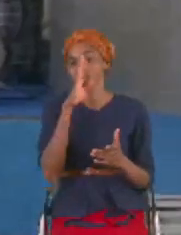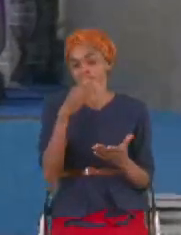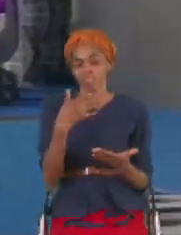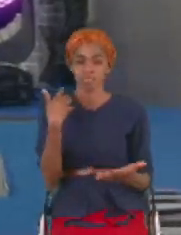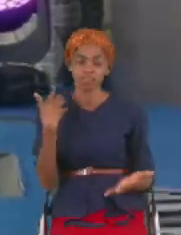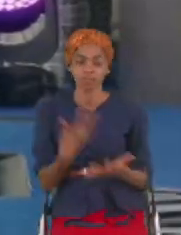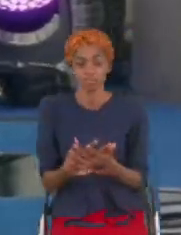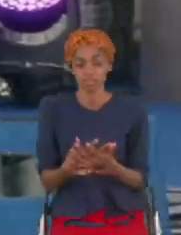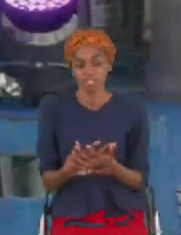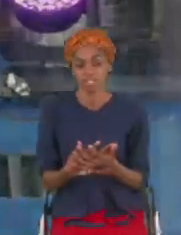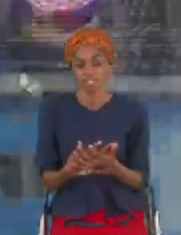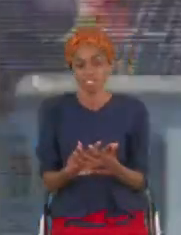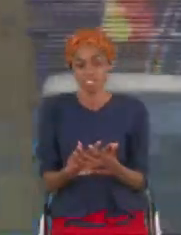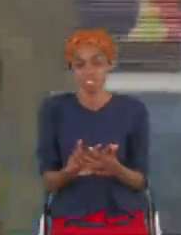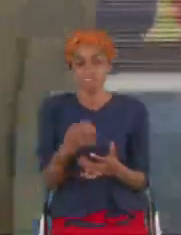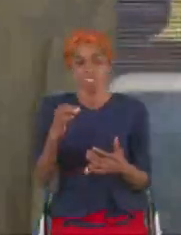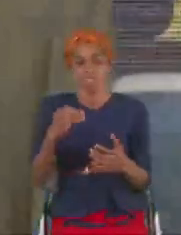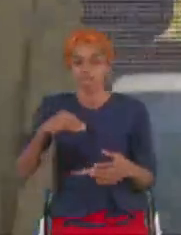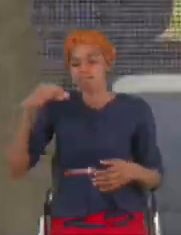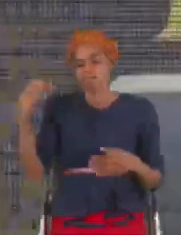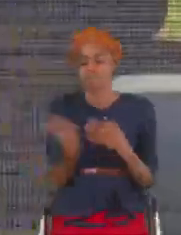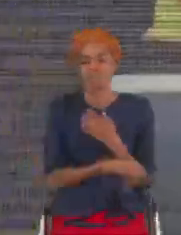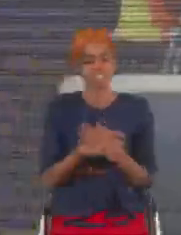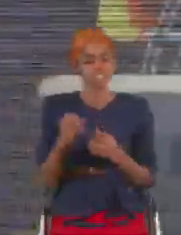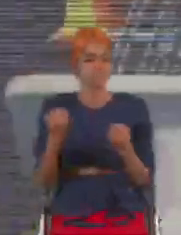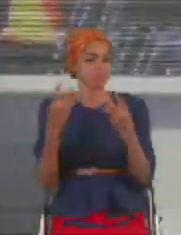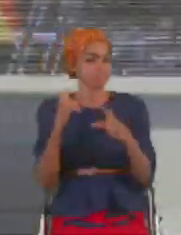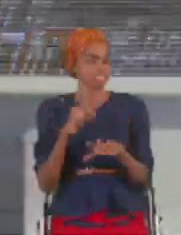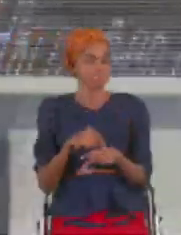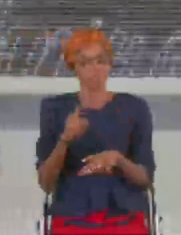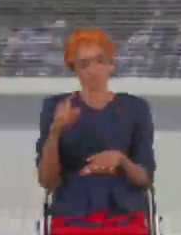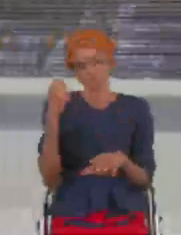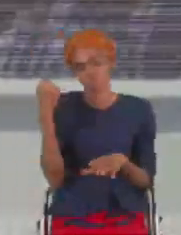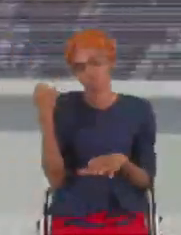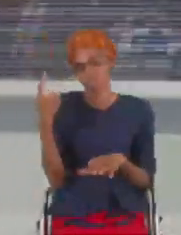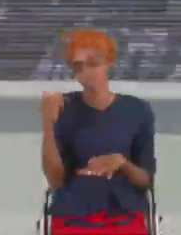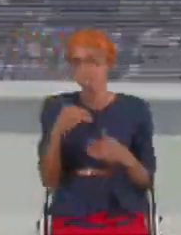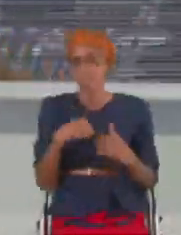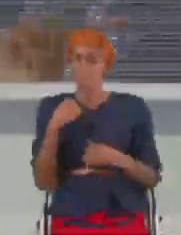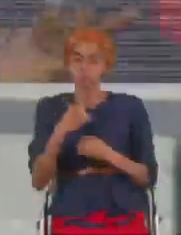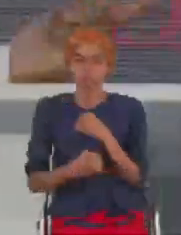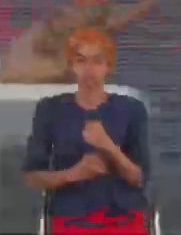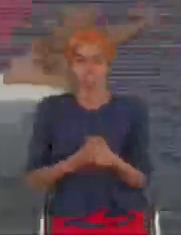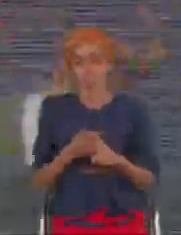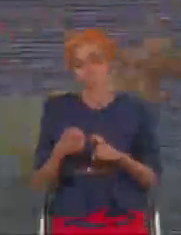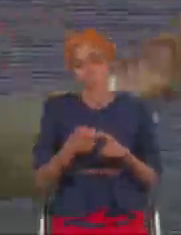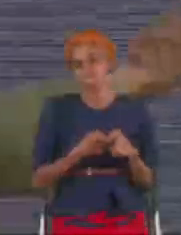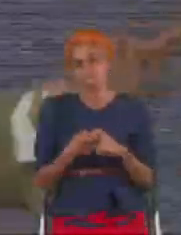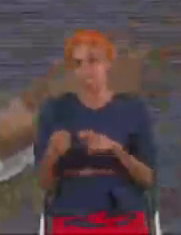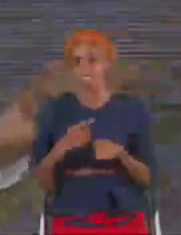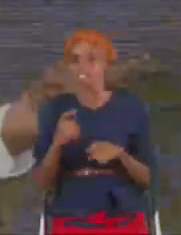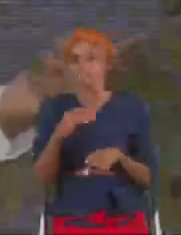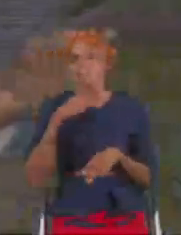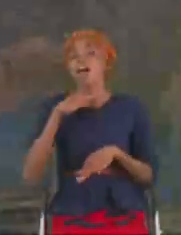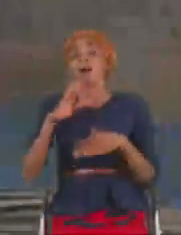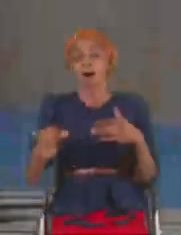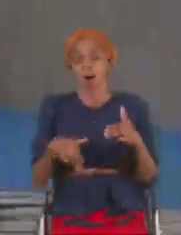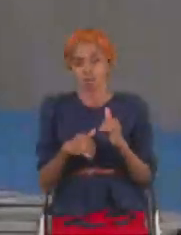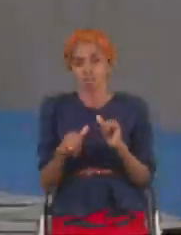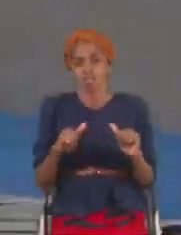prison vous comprenez on la fouetter plusieurs fois vous comprenez et la subit la percée qui l'ont aidée tout de